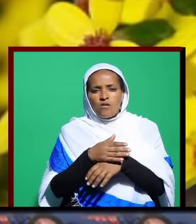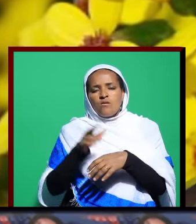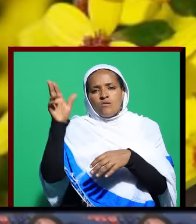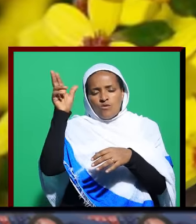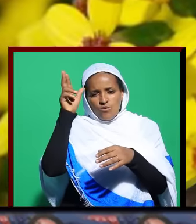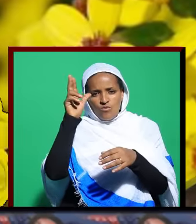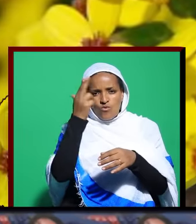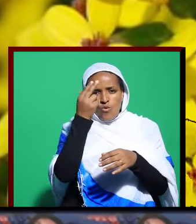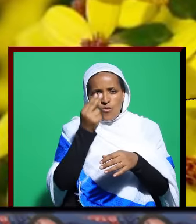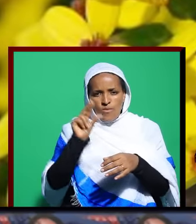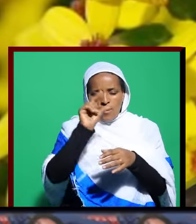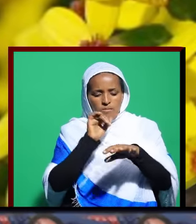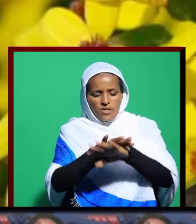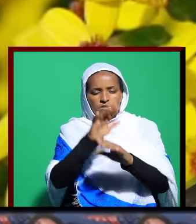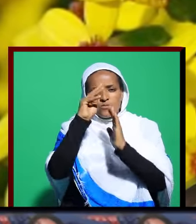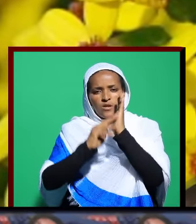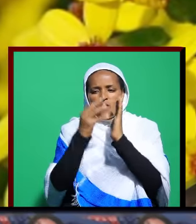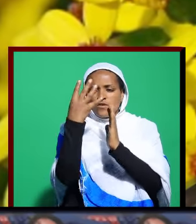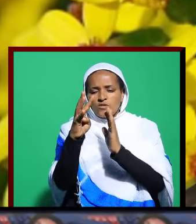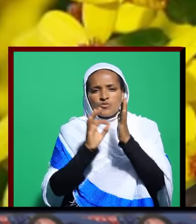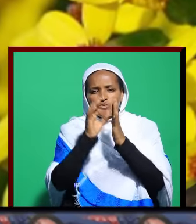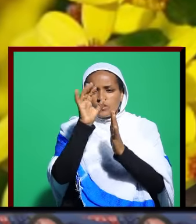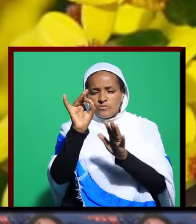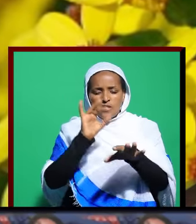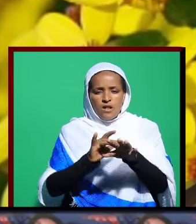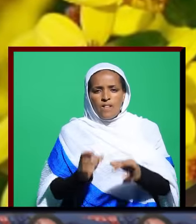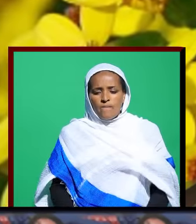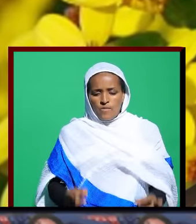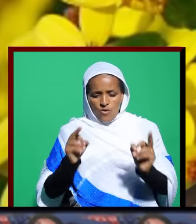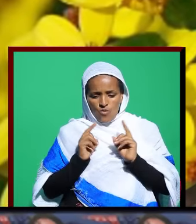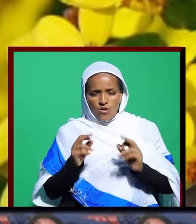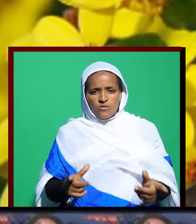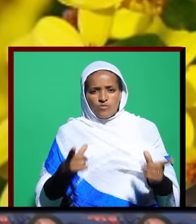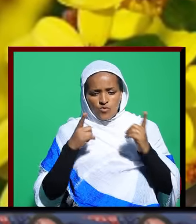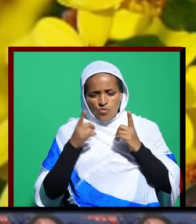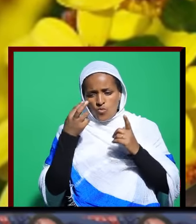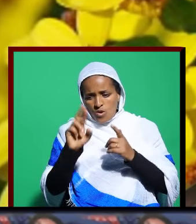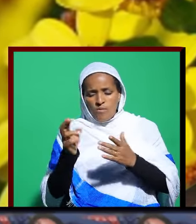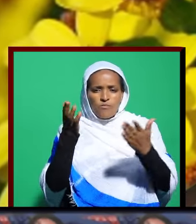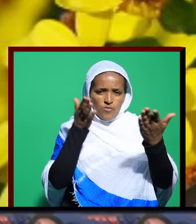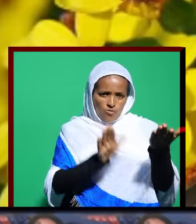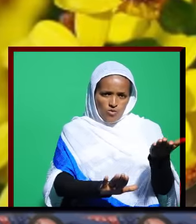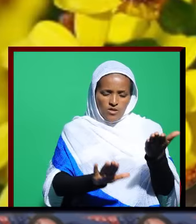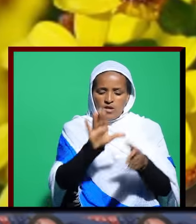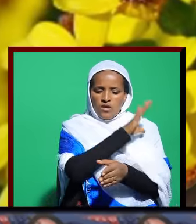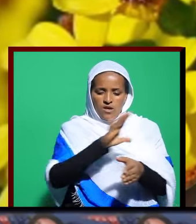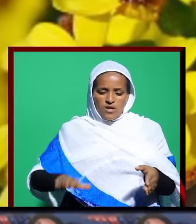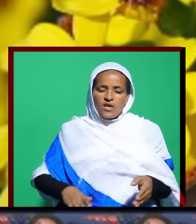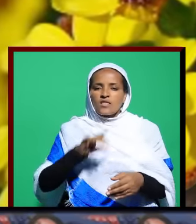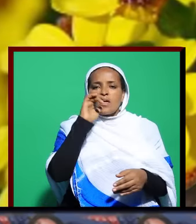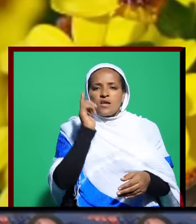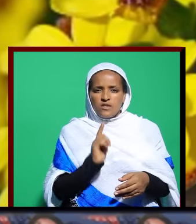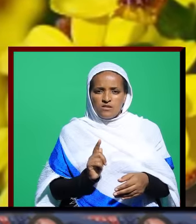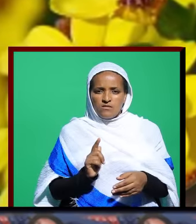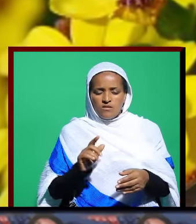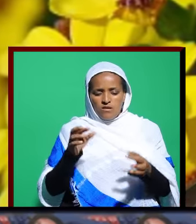ብሏል? በሮሜ መልእክቱ ምዕራፍ 14 ቁጥር 8 ላይ በሕይወት ሆነን ብንኖር ወይም ብንሞት